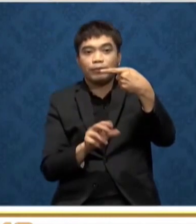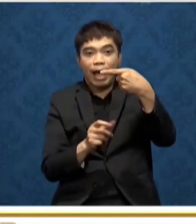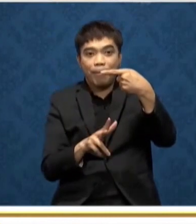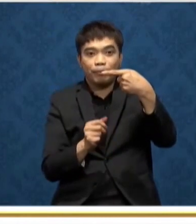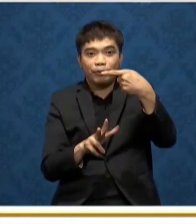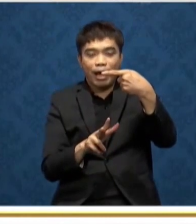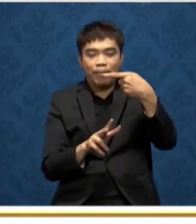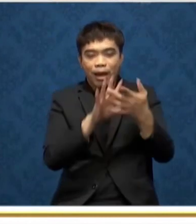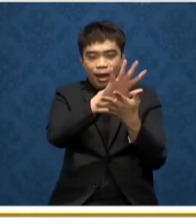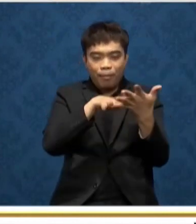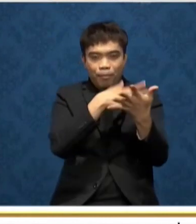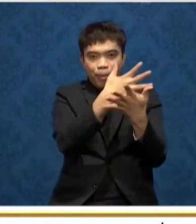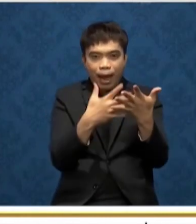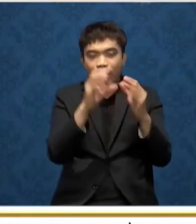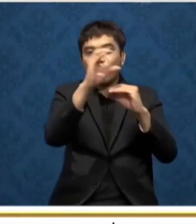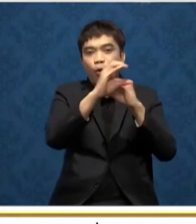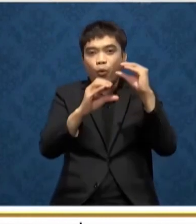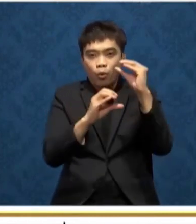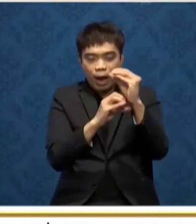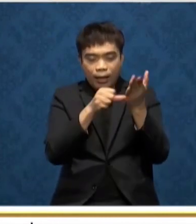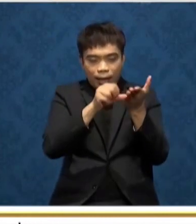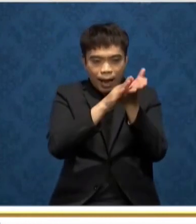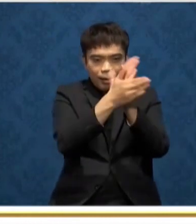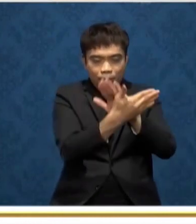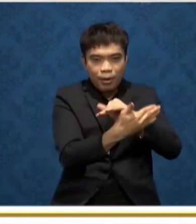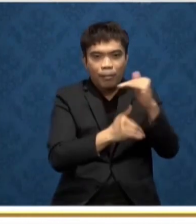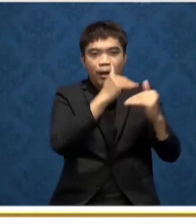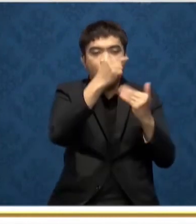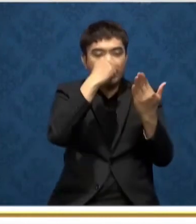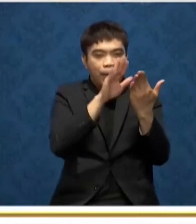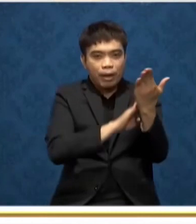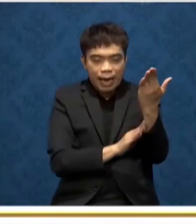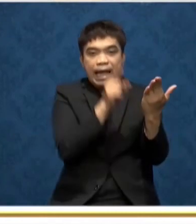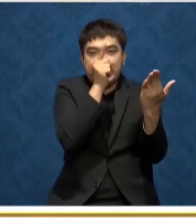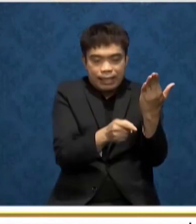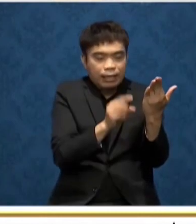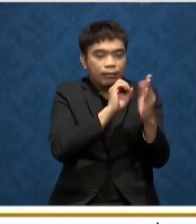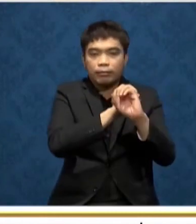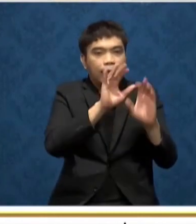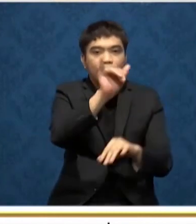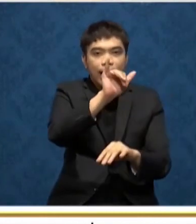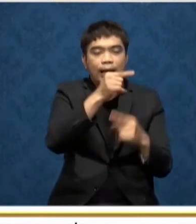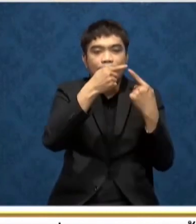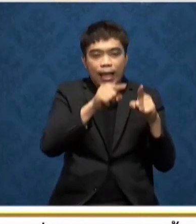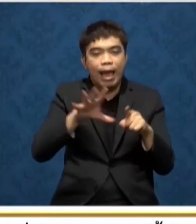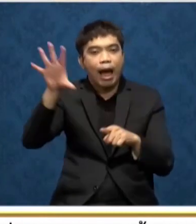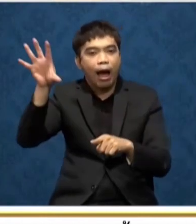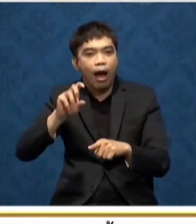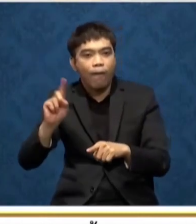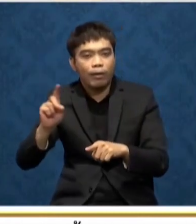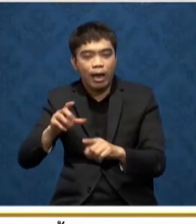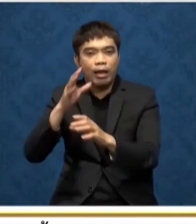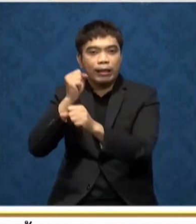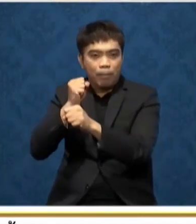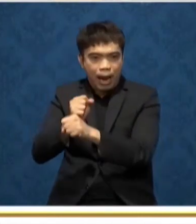าส่นใหญ่ไม่ใช่แผนหรอโครงการทนำไปสู่การปัิรูปได้อย่างแท้จริงแต่เป็นการเอางานประจำที่หนวยงราชการนำเมิญการอยู่แล้ว